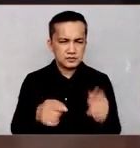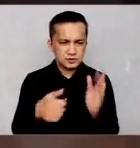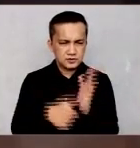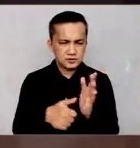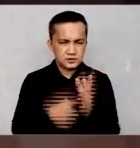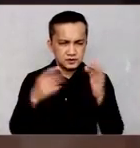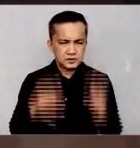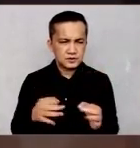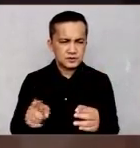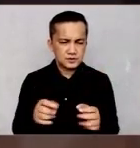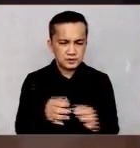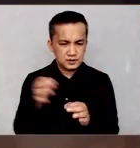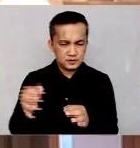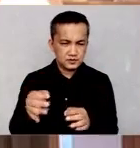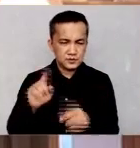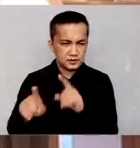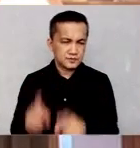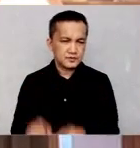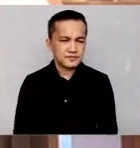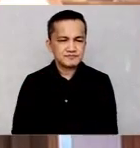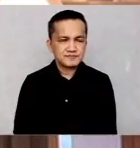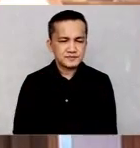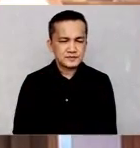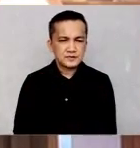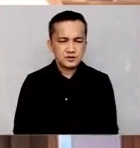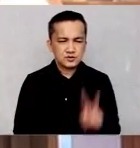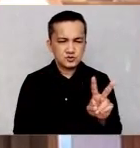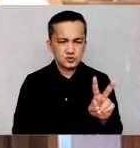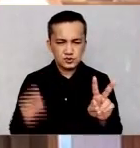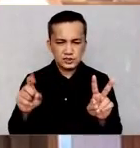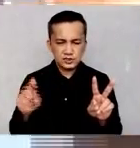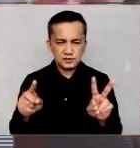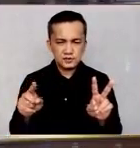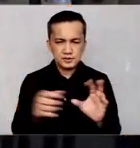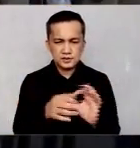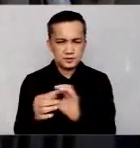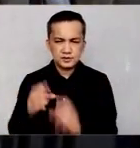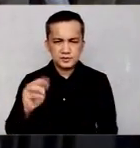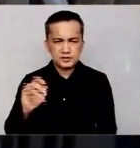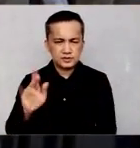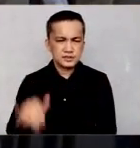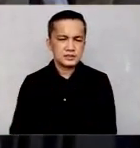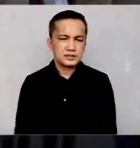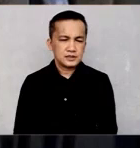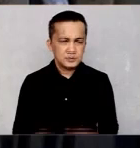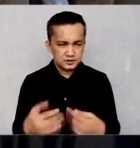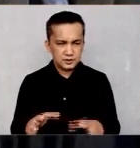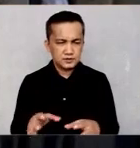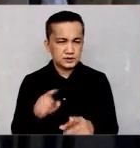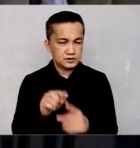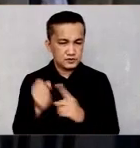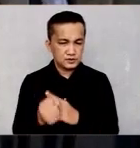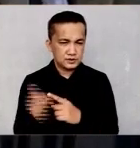kung ipagpapaliban ang interpelasyon. 2-11 ang naging boto pabor sa mayorya. Matapos ang eksenang yan,